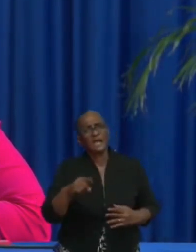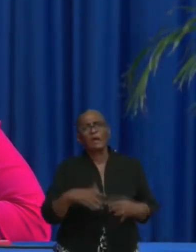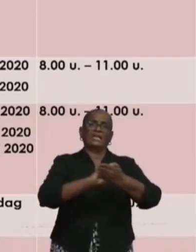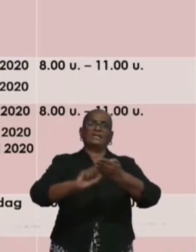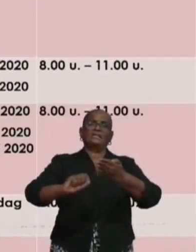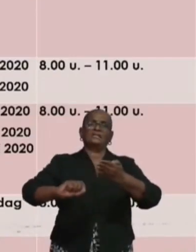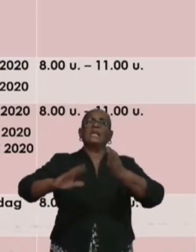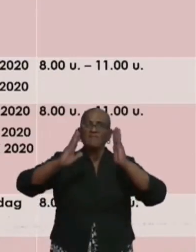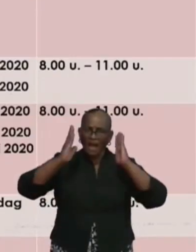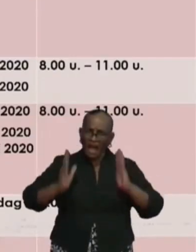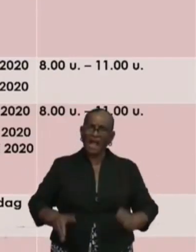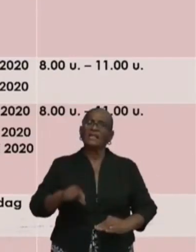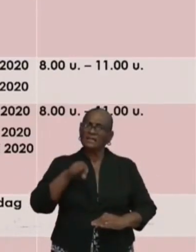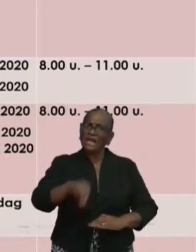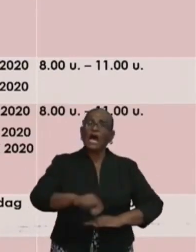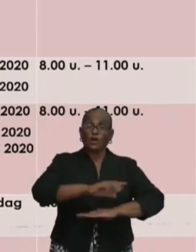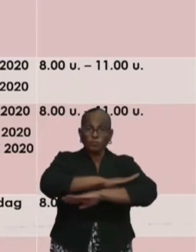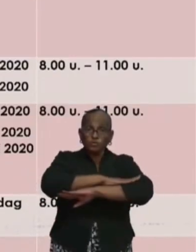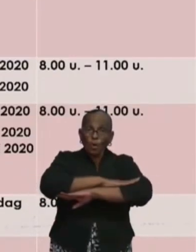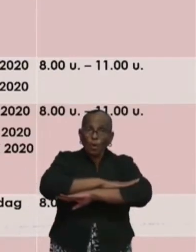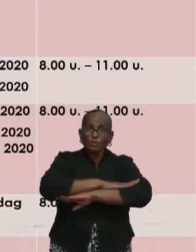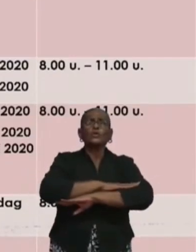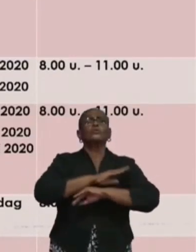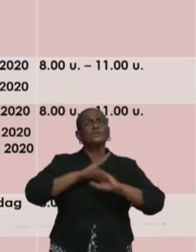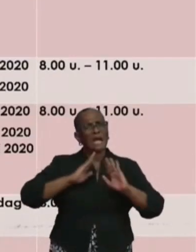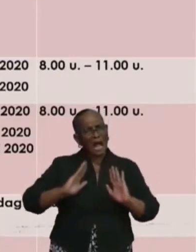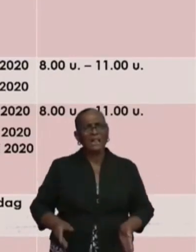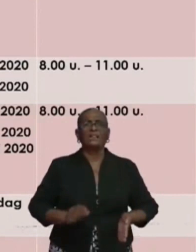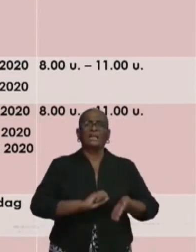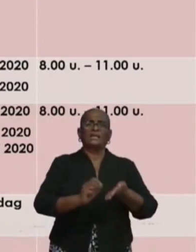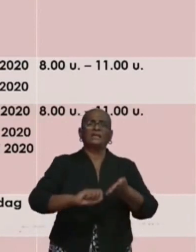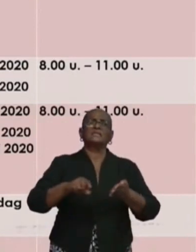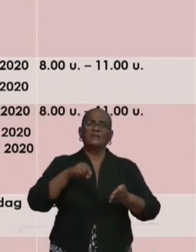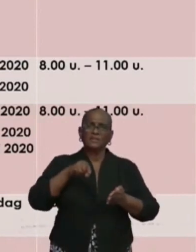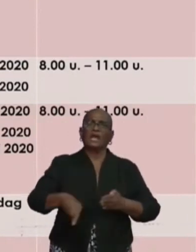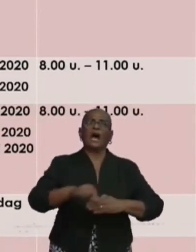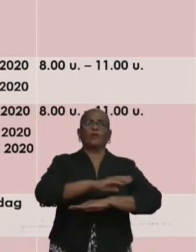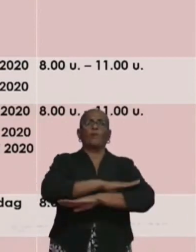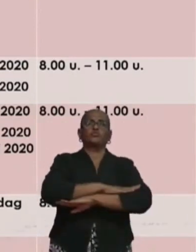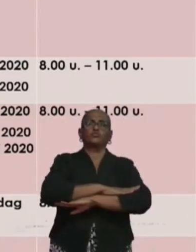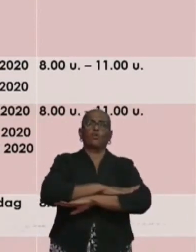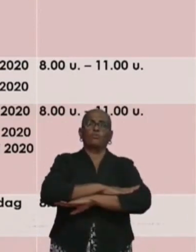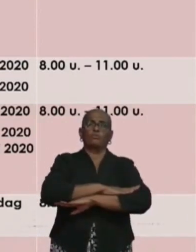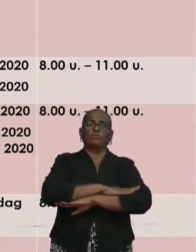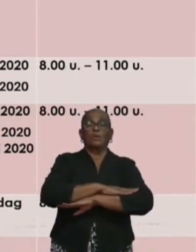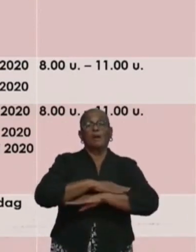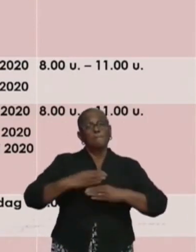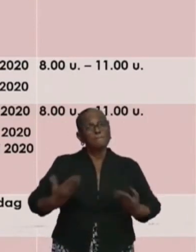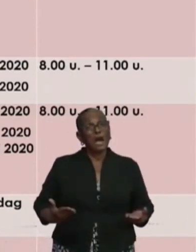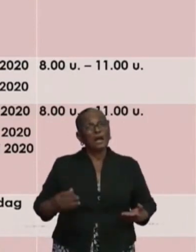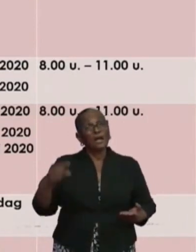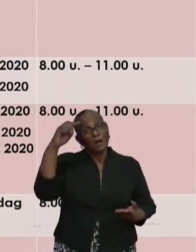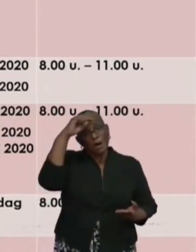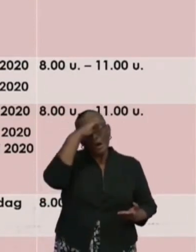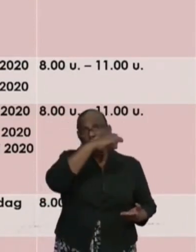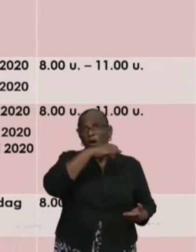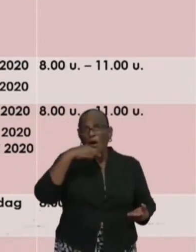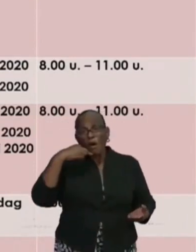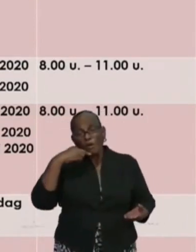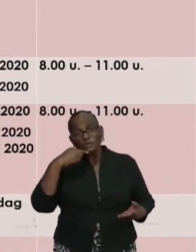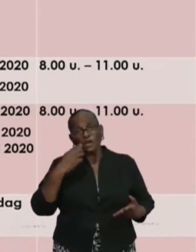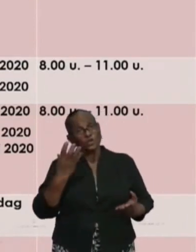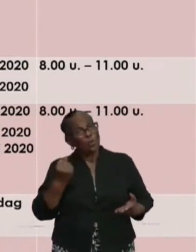de reguliere COVID-19 persconferentie van de overheid. Zo zijn de inschrijfperiodes van